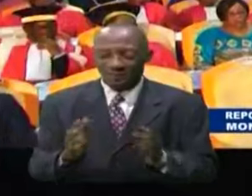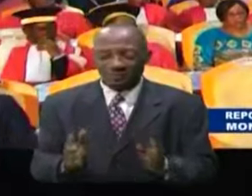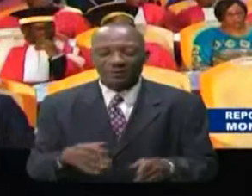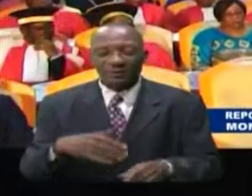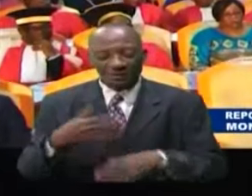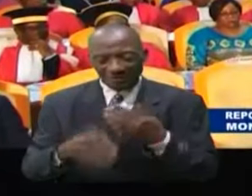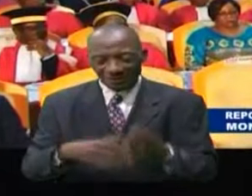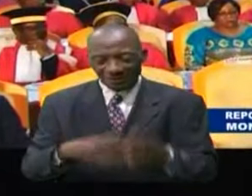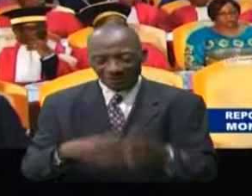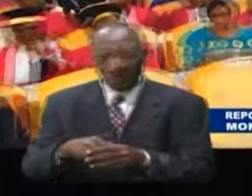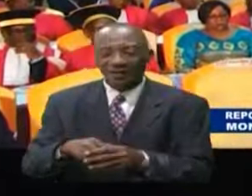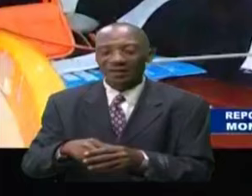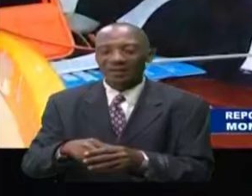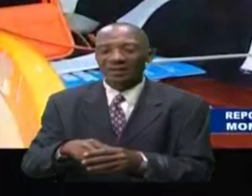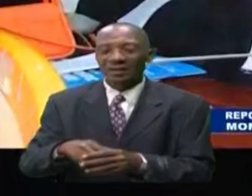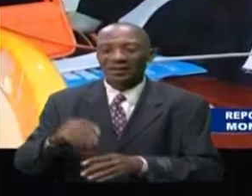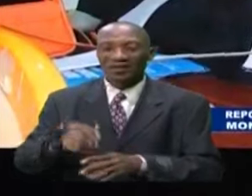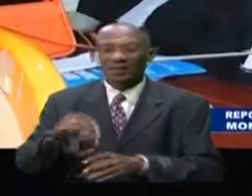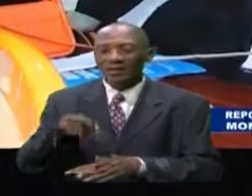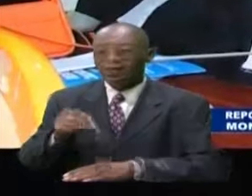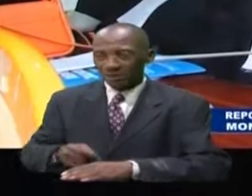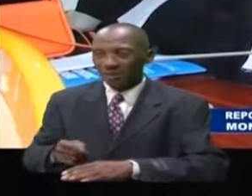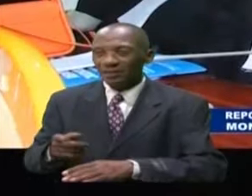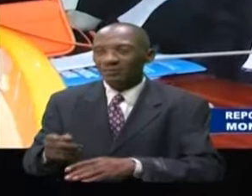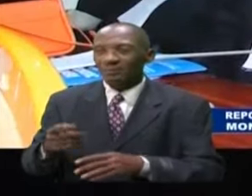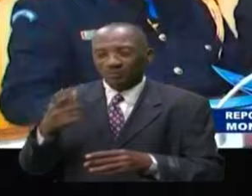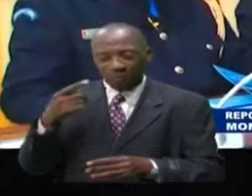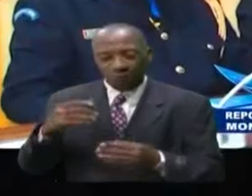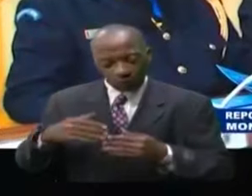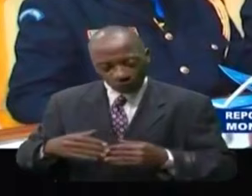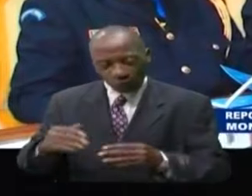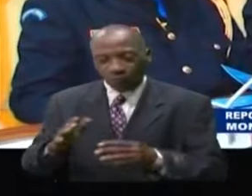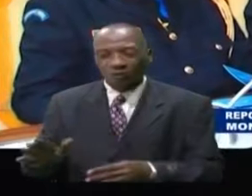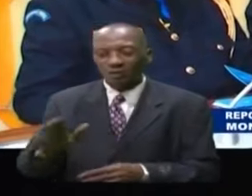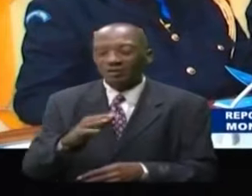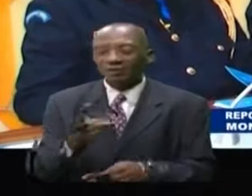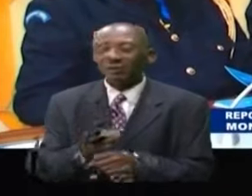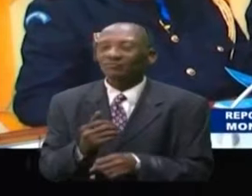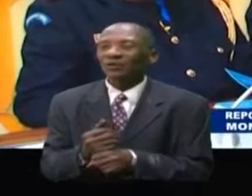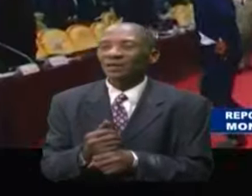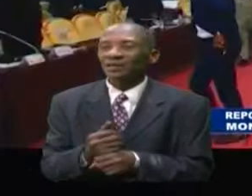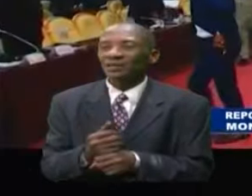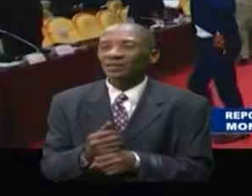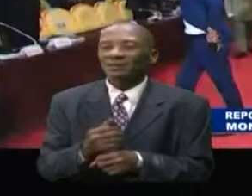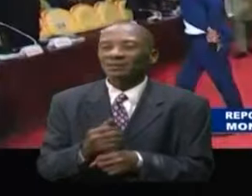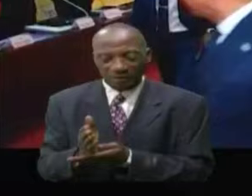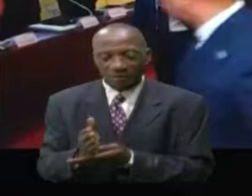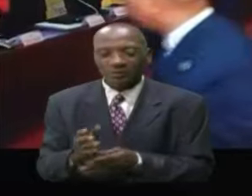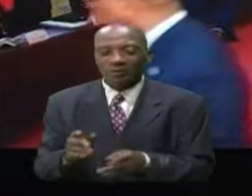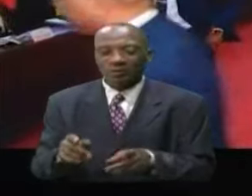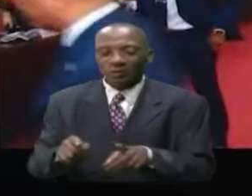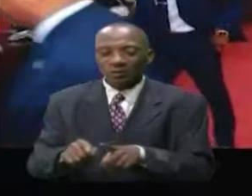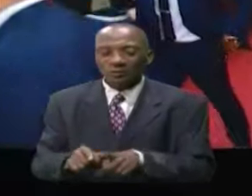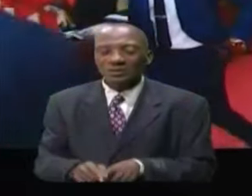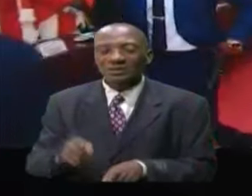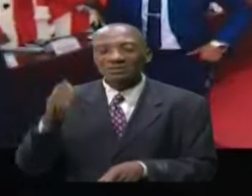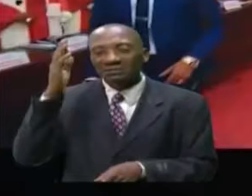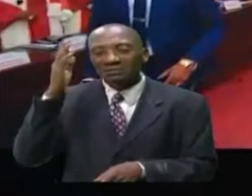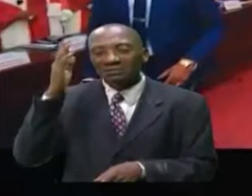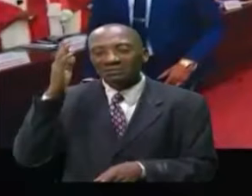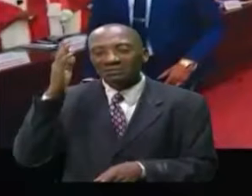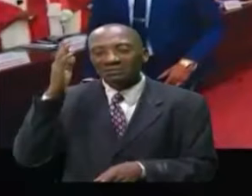dispose ainsi du pouvoir général des dispositions de gestion, de surveillance, d'inspection et des rapportages des